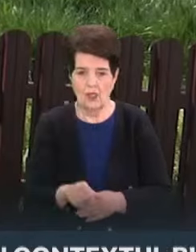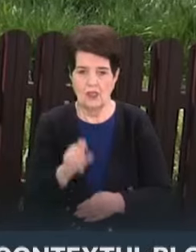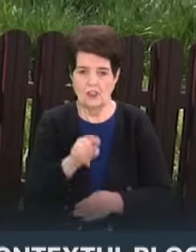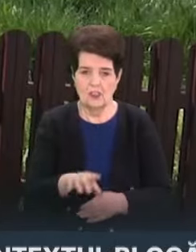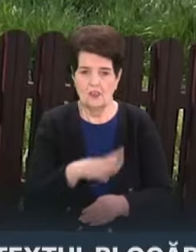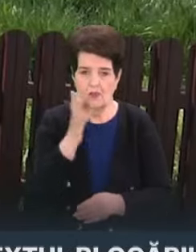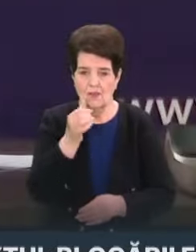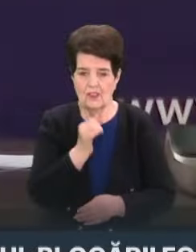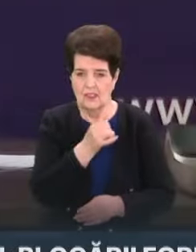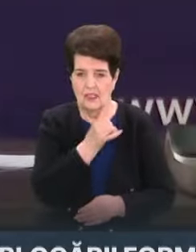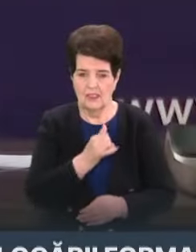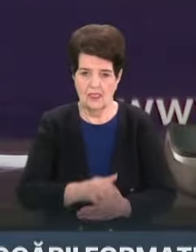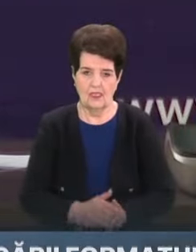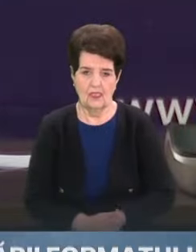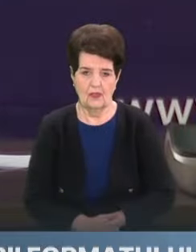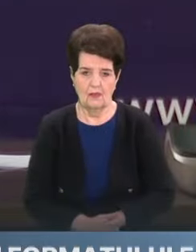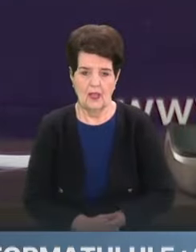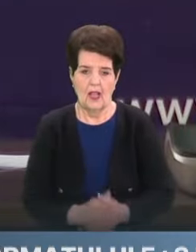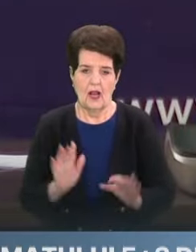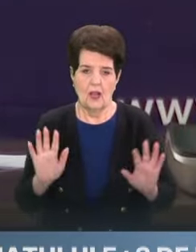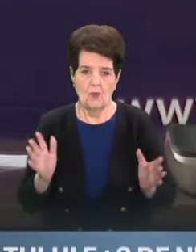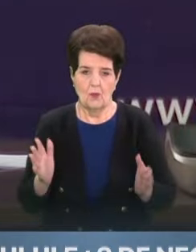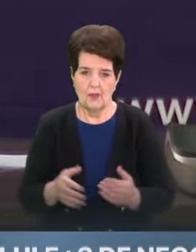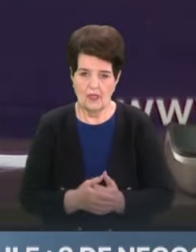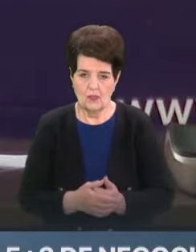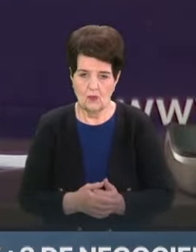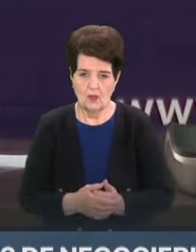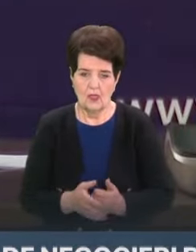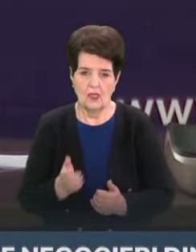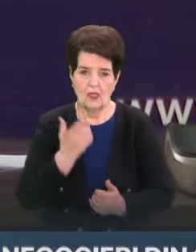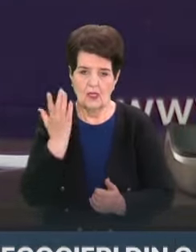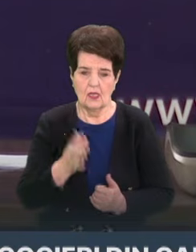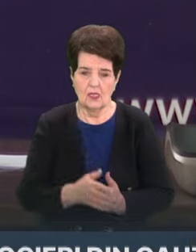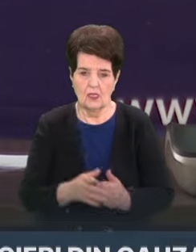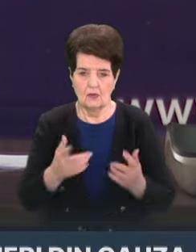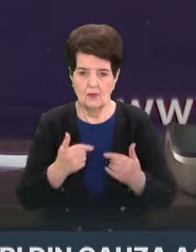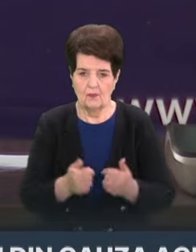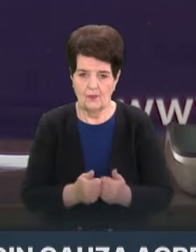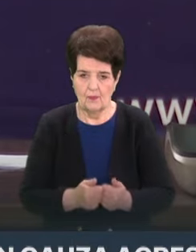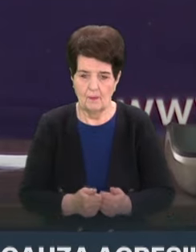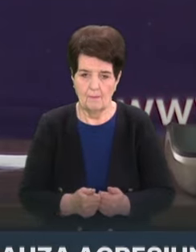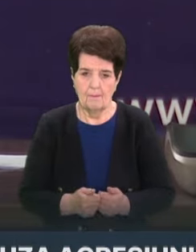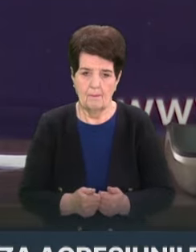vor fi secretizate. La momentul când interviul este finalizat,